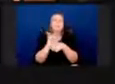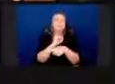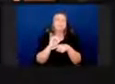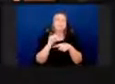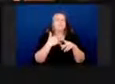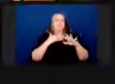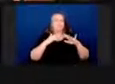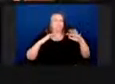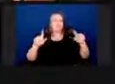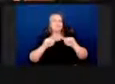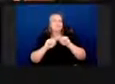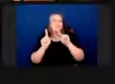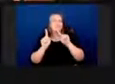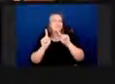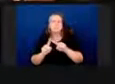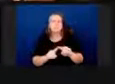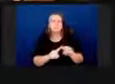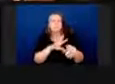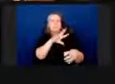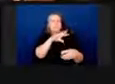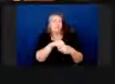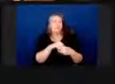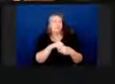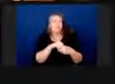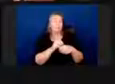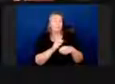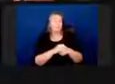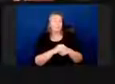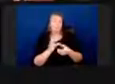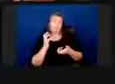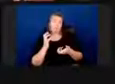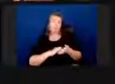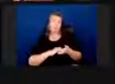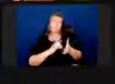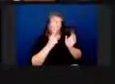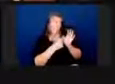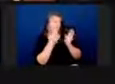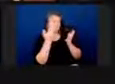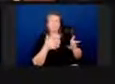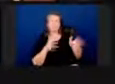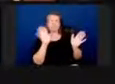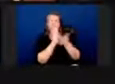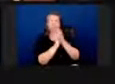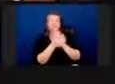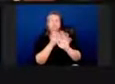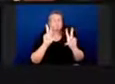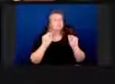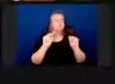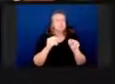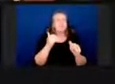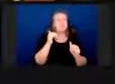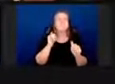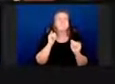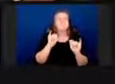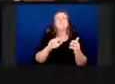المدارس، وهي توفر للطلاب فرصا للتدرب والتمرس